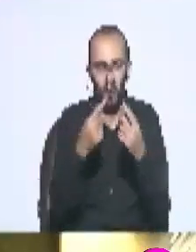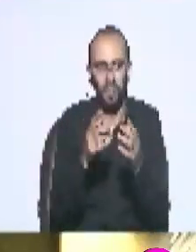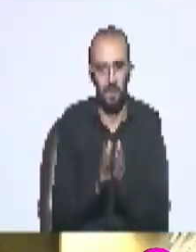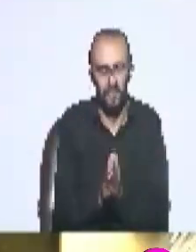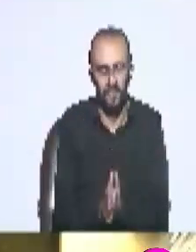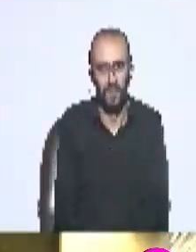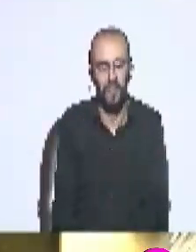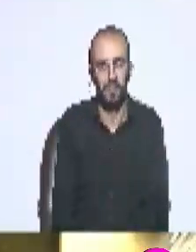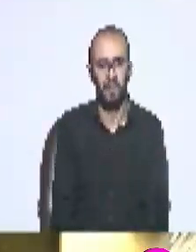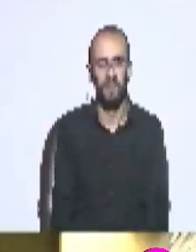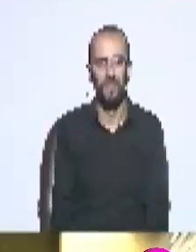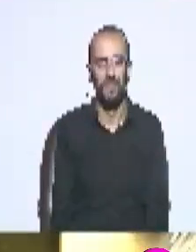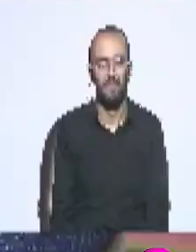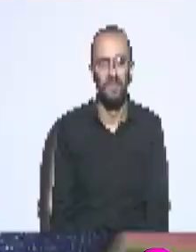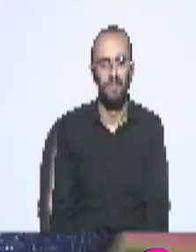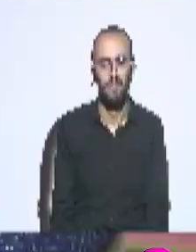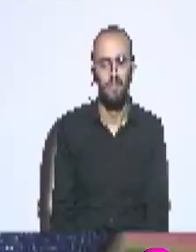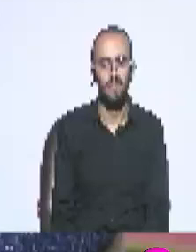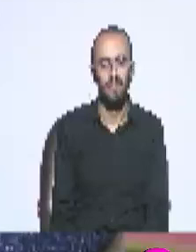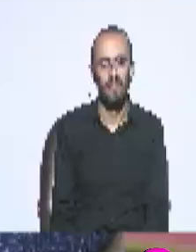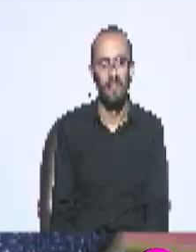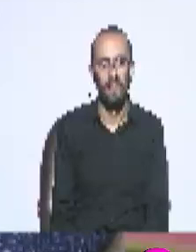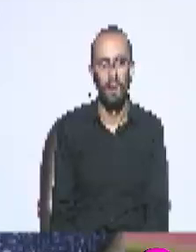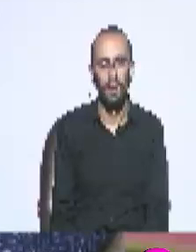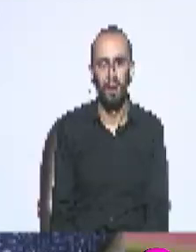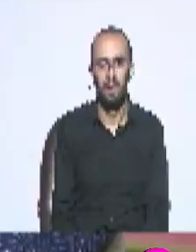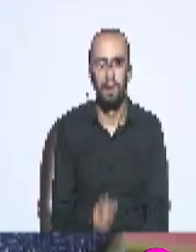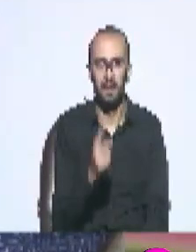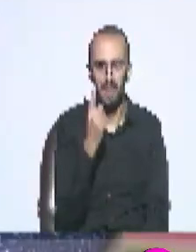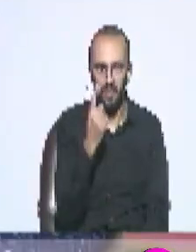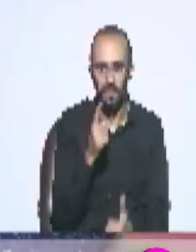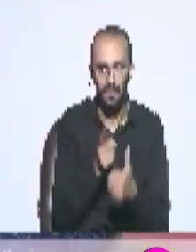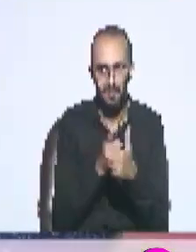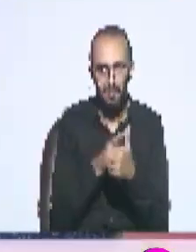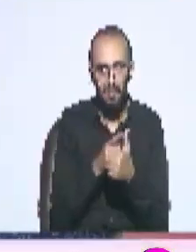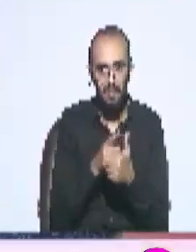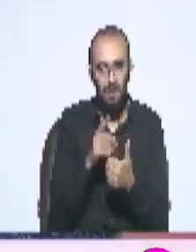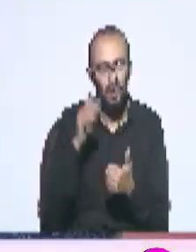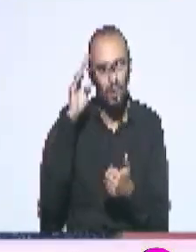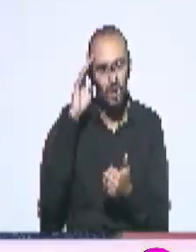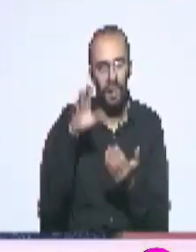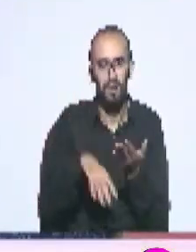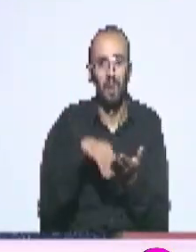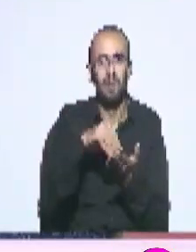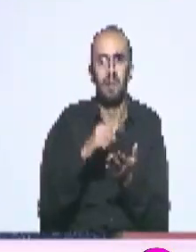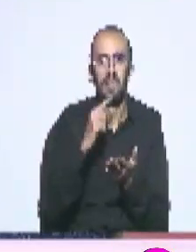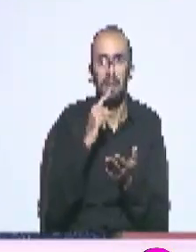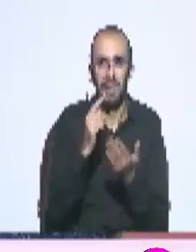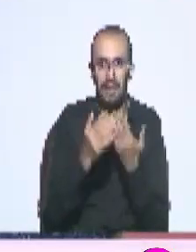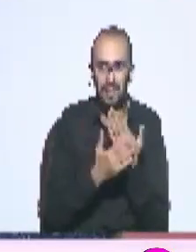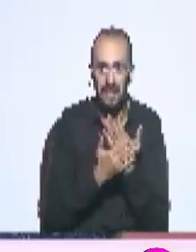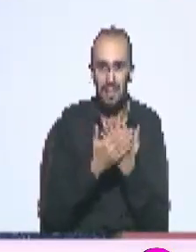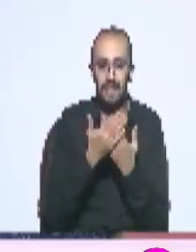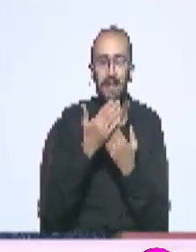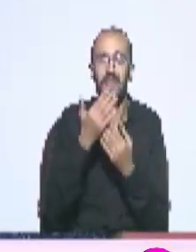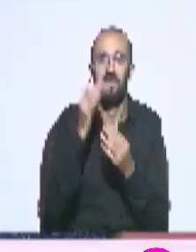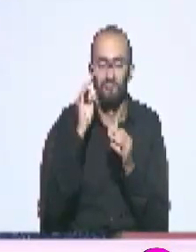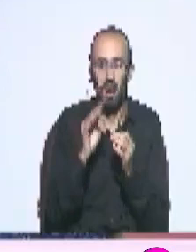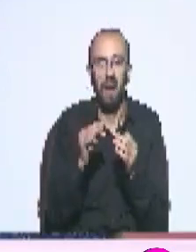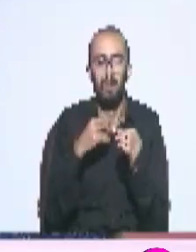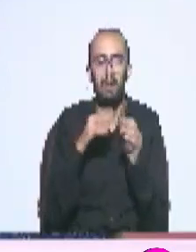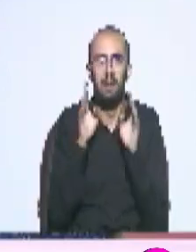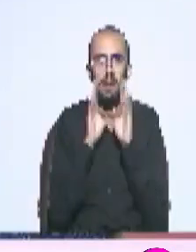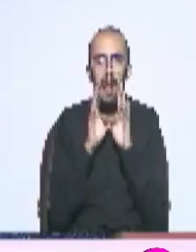هتعرفها لنا النهارده تمام ا شكرا على ان بدايه السنه يبقى فيها فعلا بدايه جديده